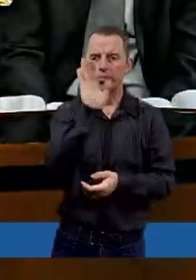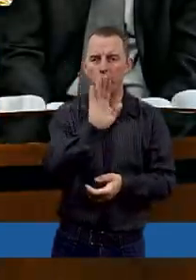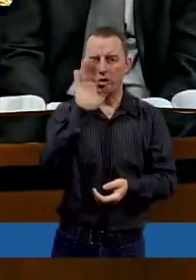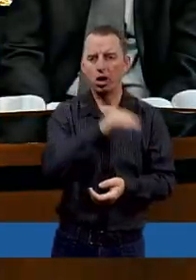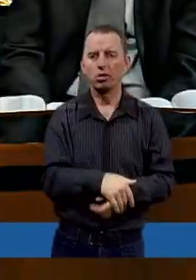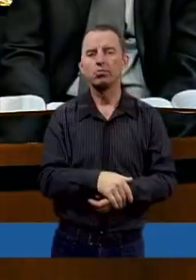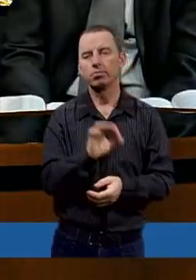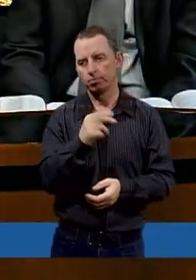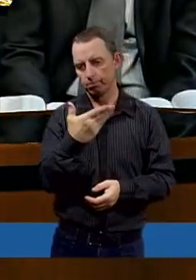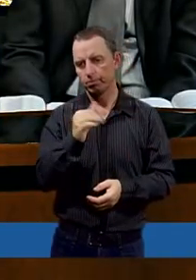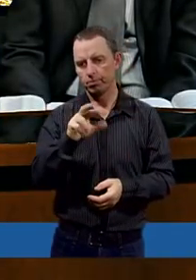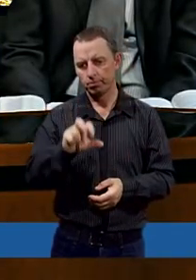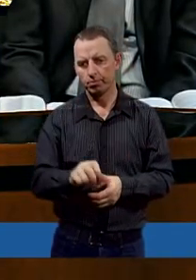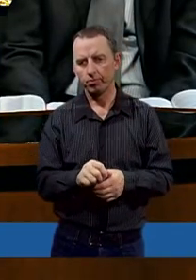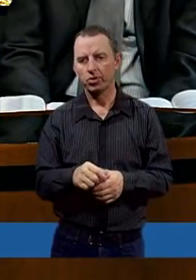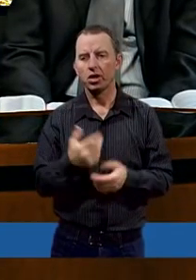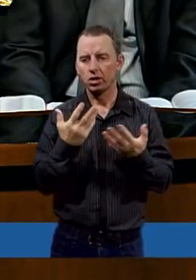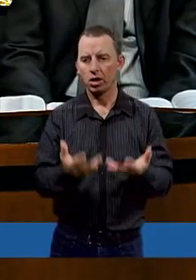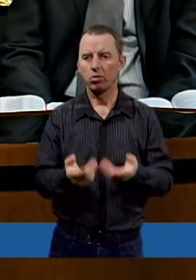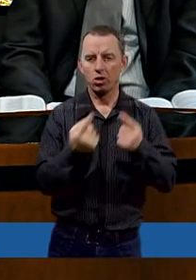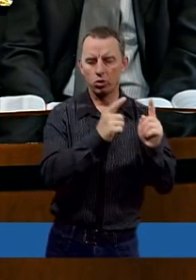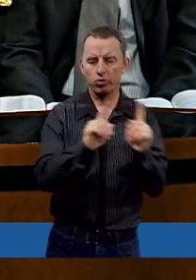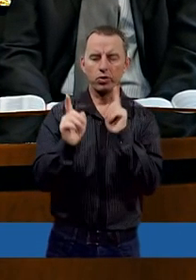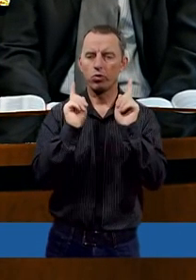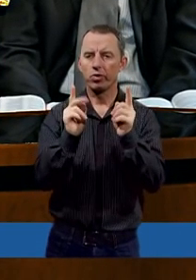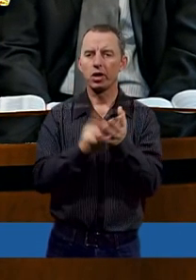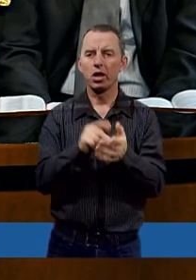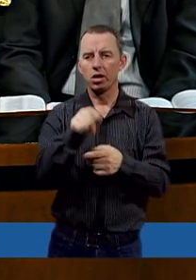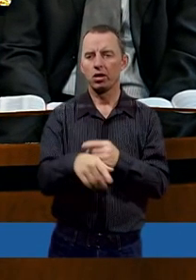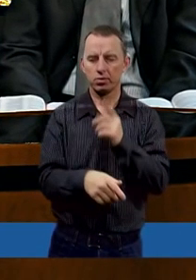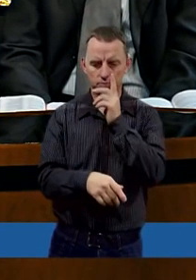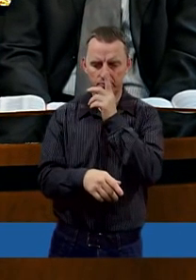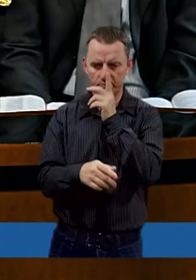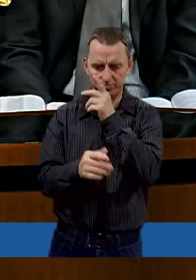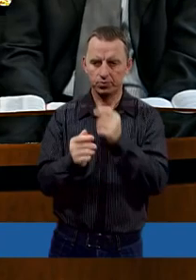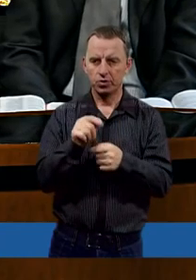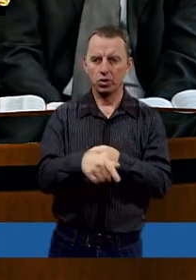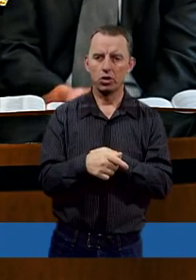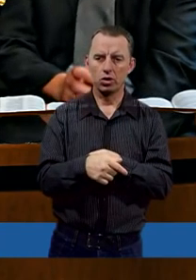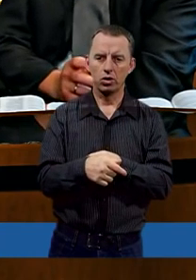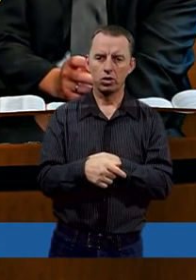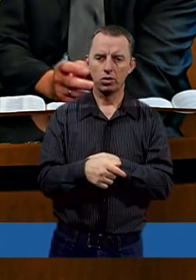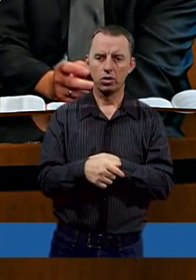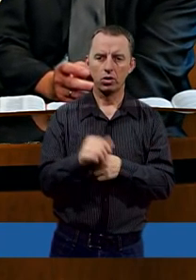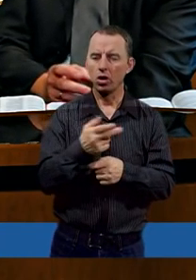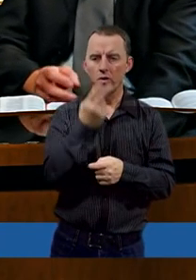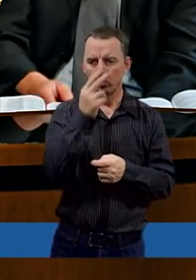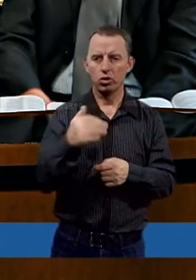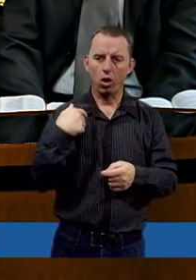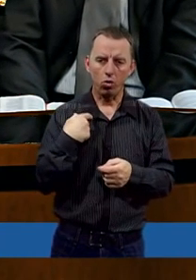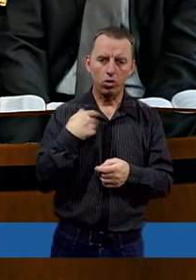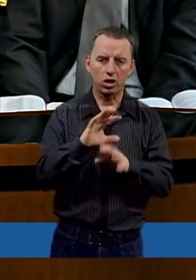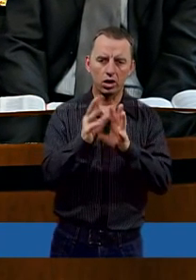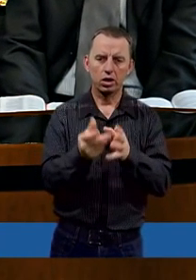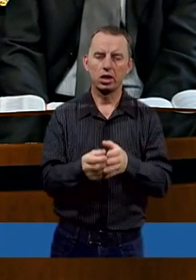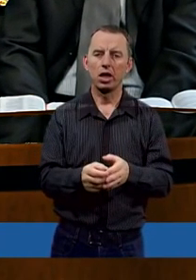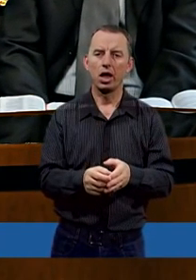Mhm. Chociaż chciałbym tu zwrócić uwagę też na tą wypowiedź, bodaj bym skonał, nim mnie ujrzało oko. On tam jest